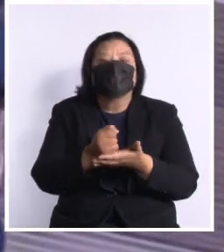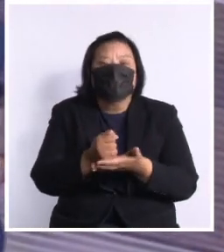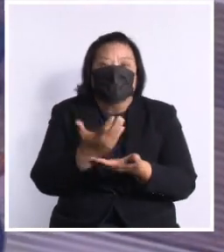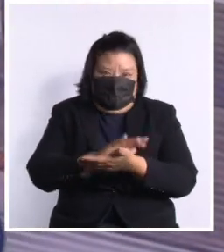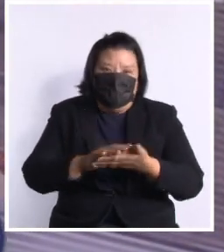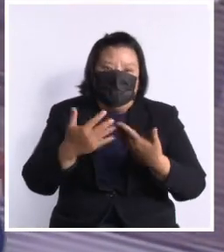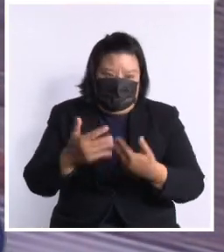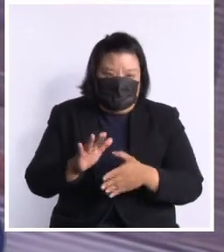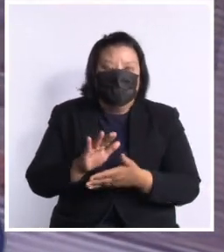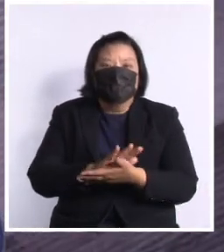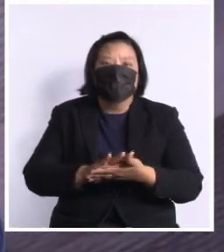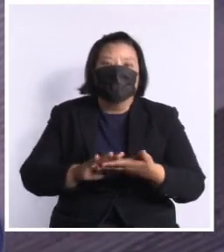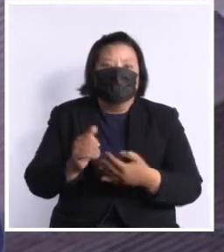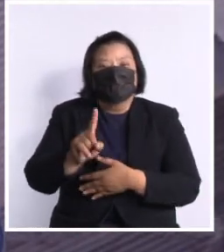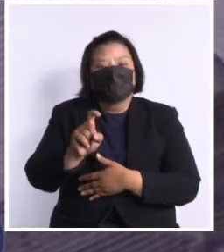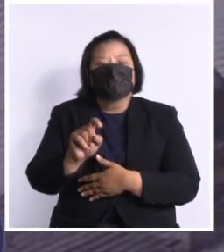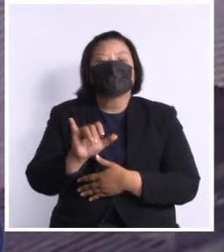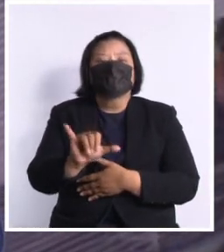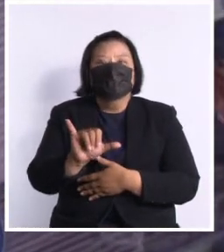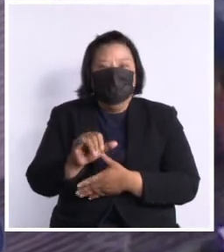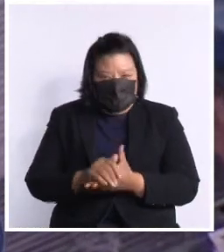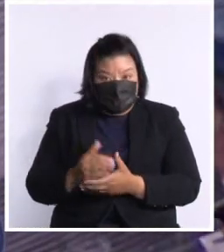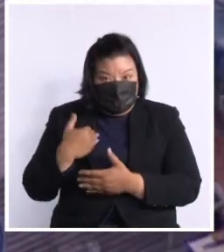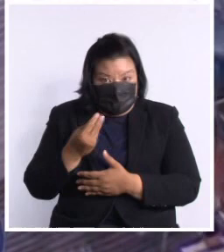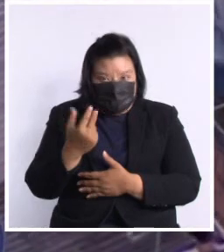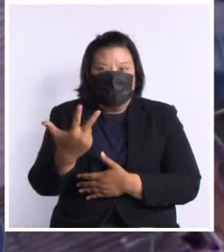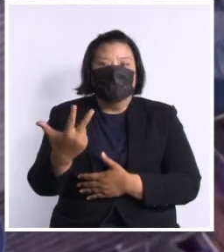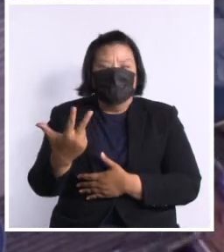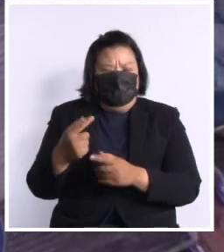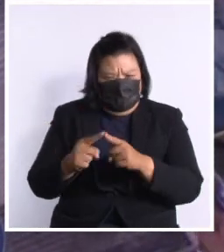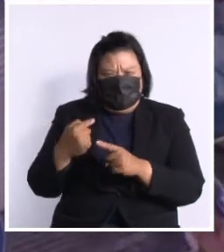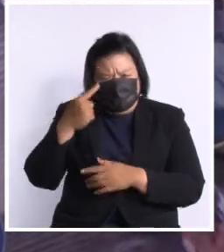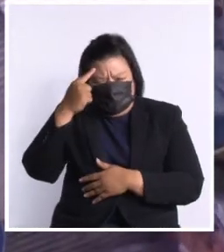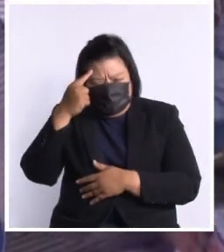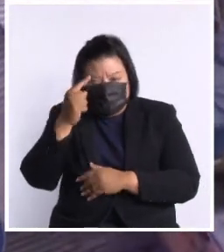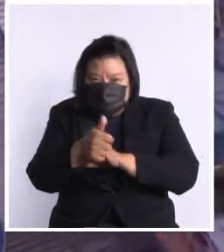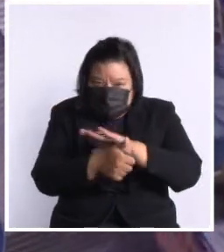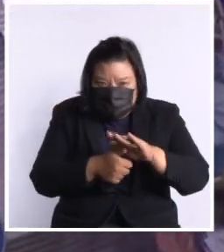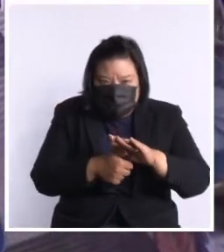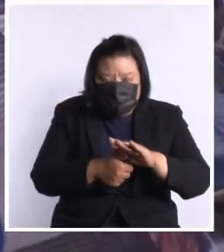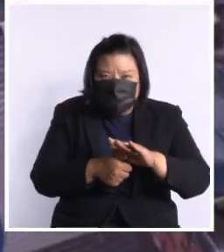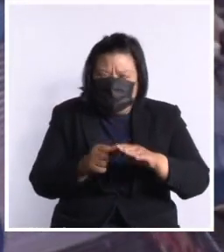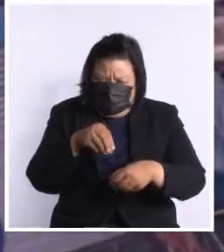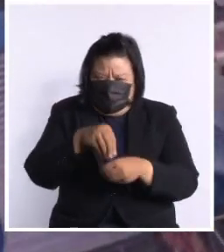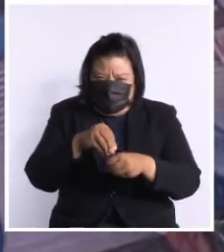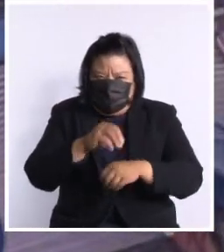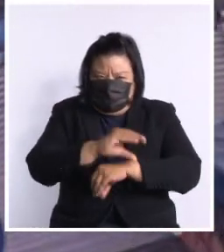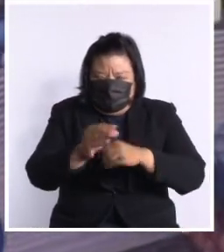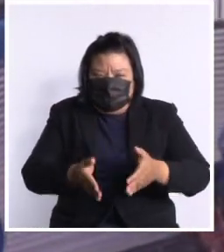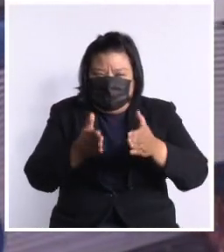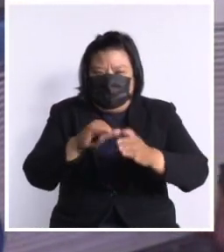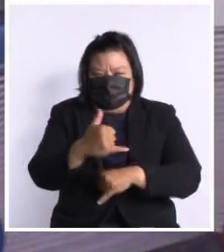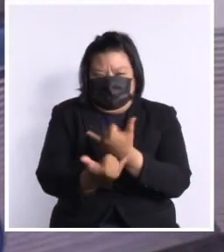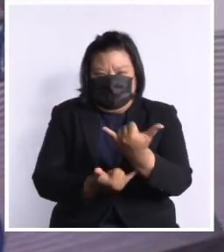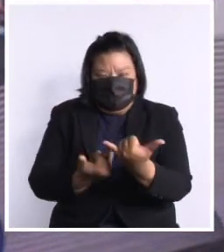ผู้ประสบเหตุออกมาจากใต้ซากอาคาร 3คนได้แล้วนะครับแต่ประเมินว่าน่าจะมีผู้ติดอยู่ในใต้ซากอีกจำนวนมากเพราะ